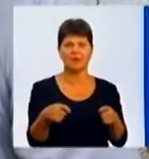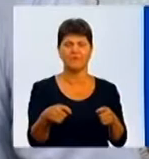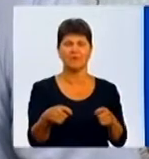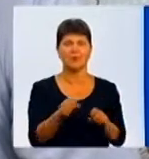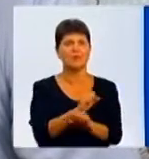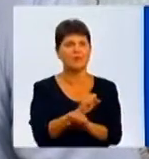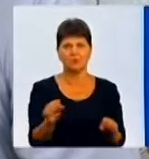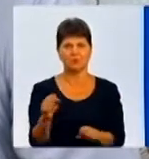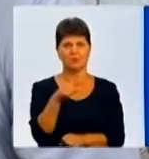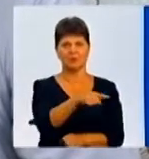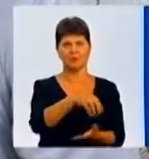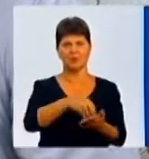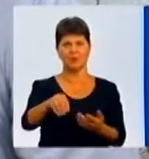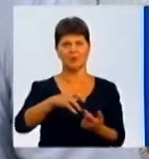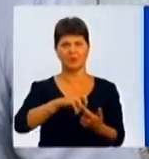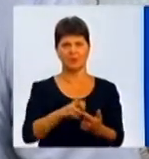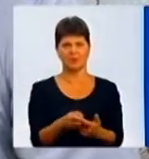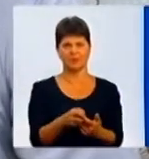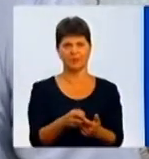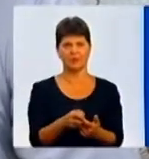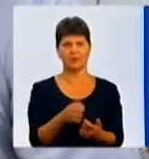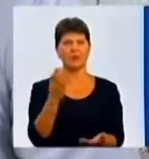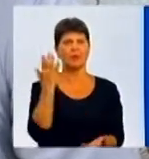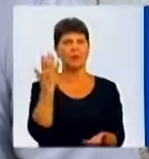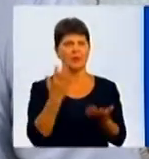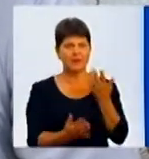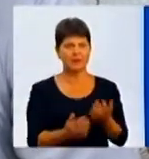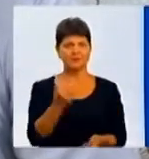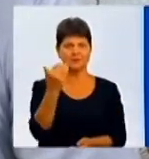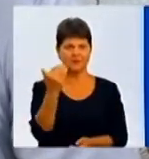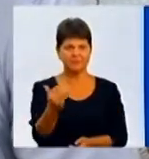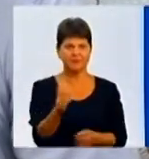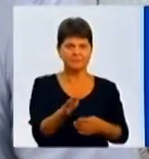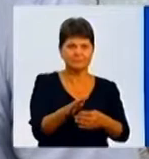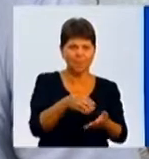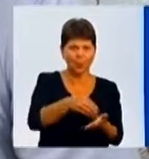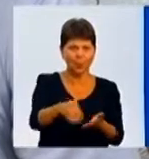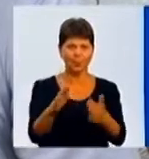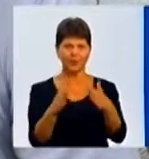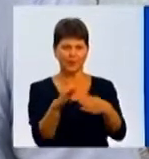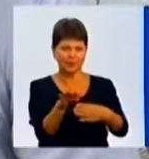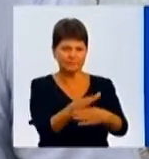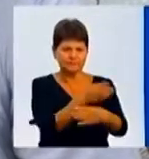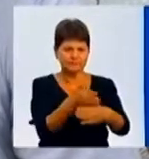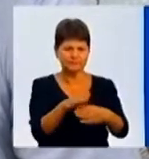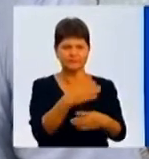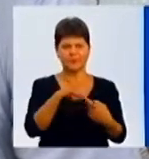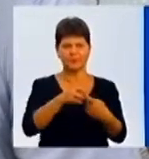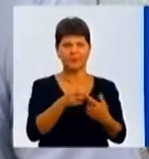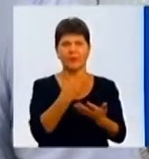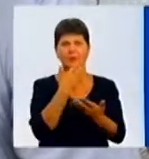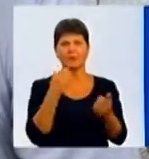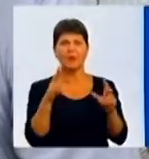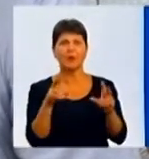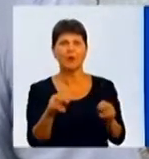там не можна купляти, тому що навіть коли ви купите і переберете вдома ці гриби, немає гарантії, що там ви